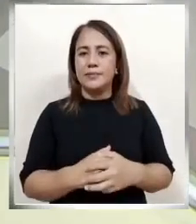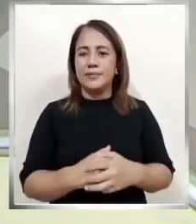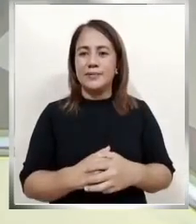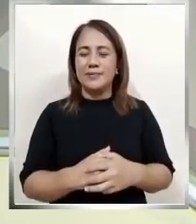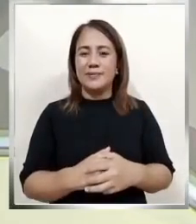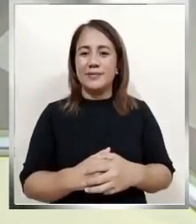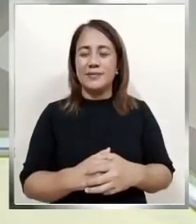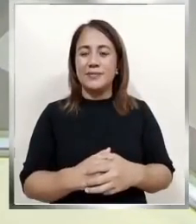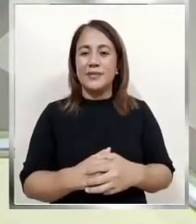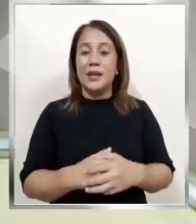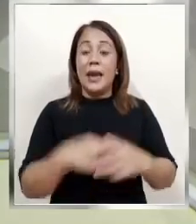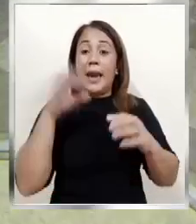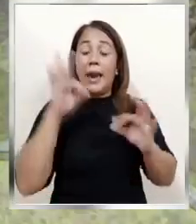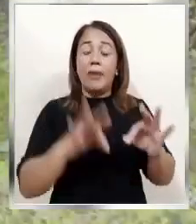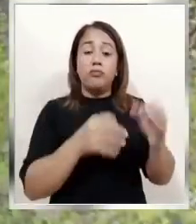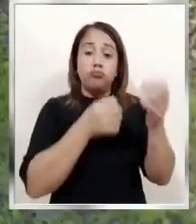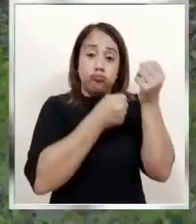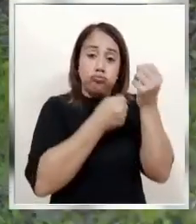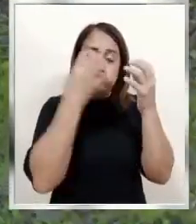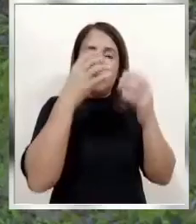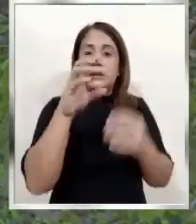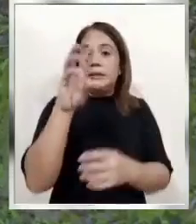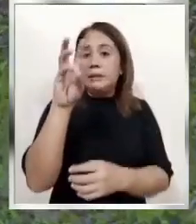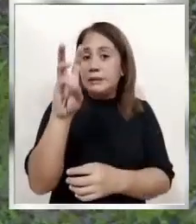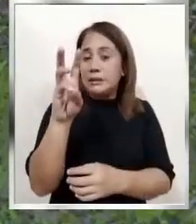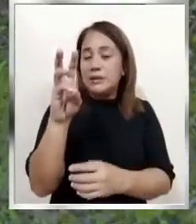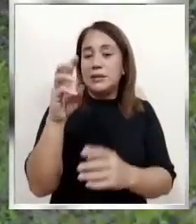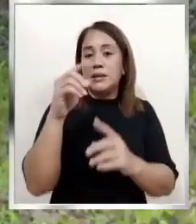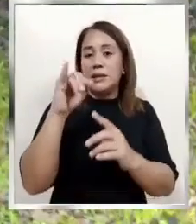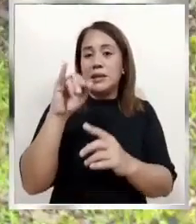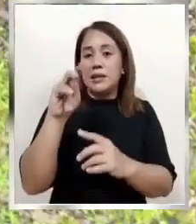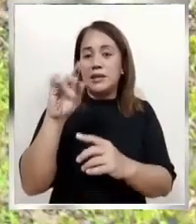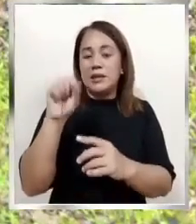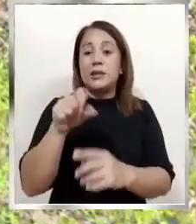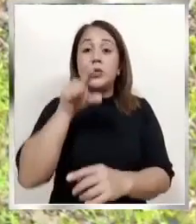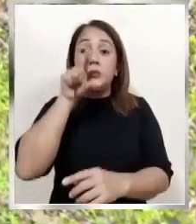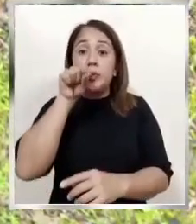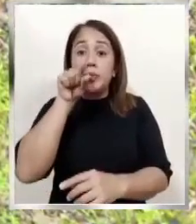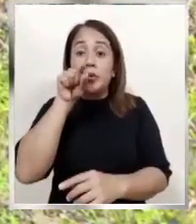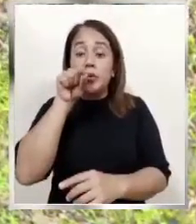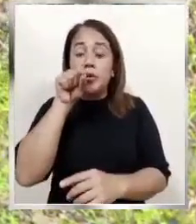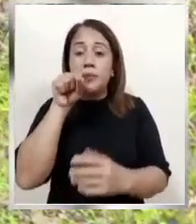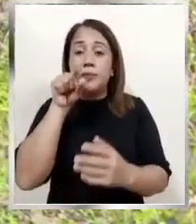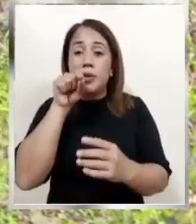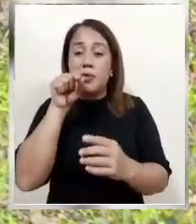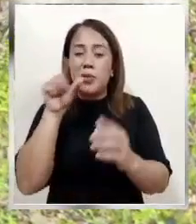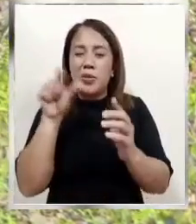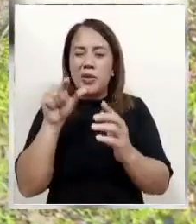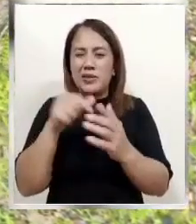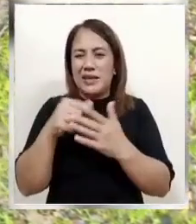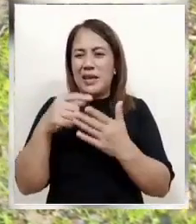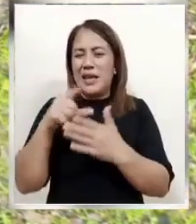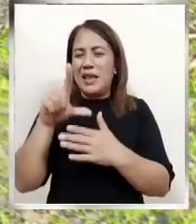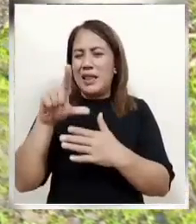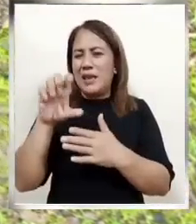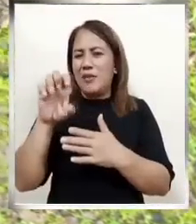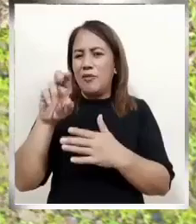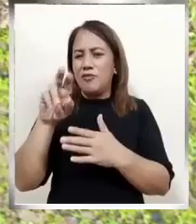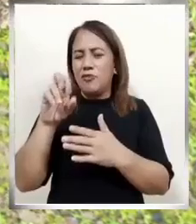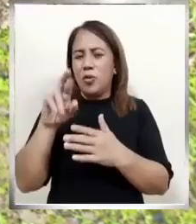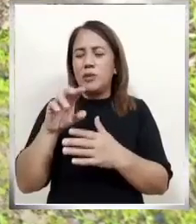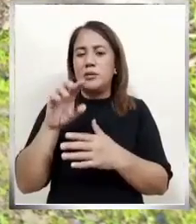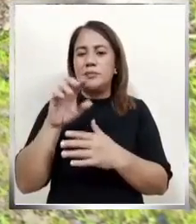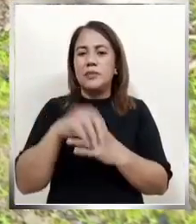Kung ang tarsier ay naglalaro sa 6 inches, ang Madam Burt's Mouse Lemur o Burt's Mouse Lemur naman ay nasa 3.6